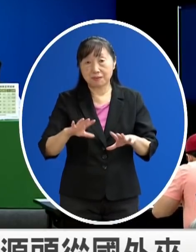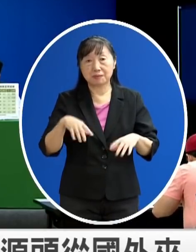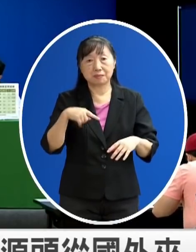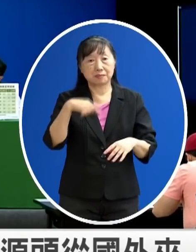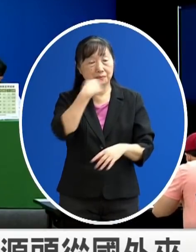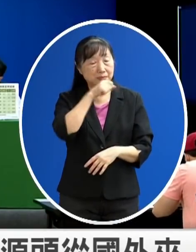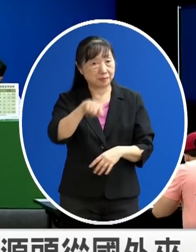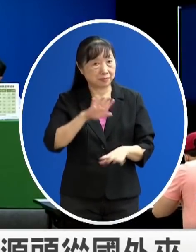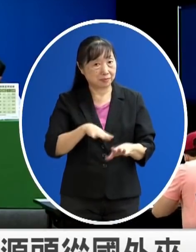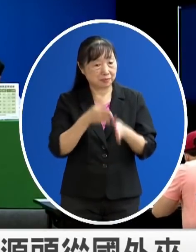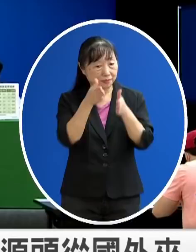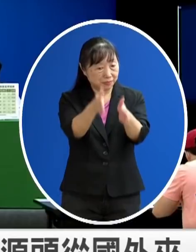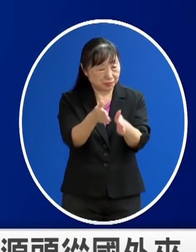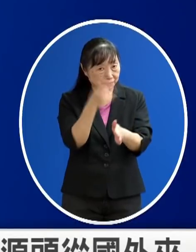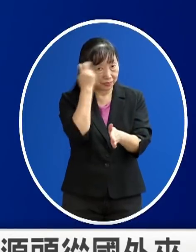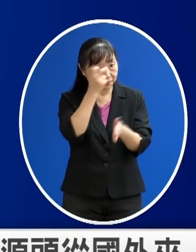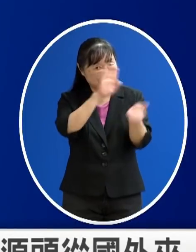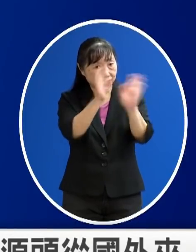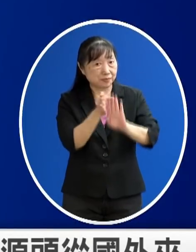么样？想谢谢。